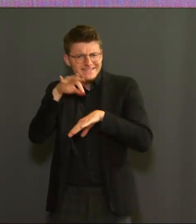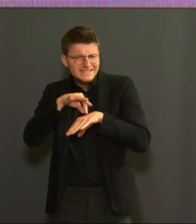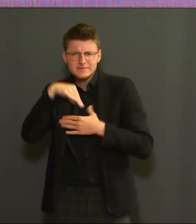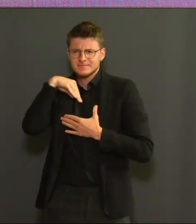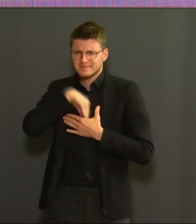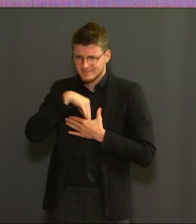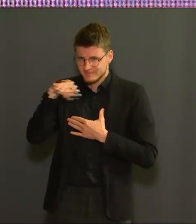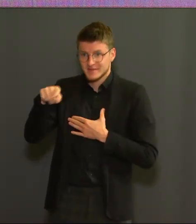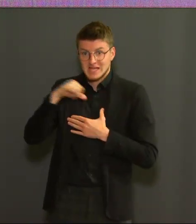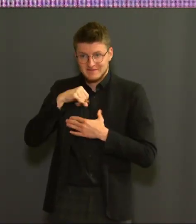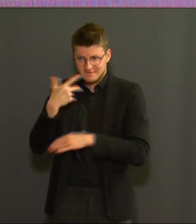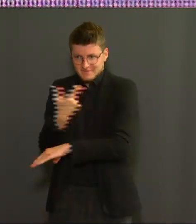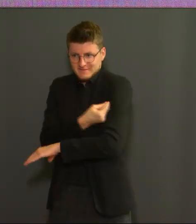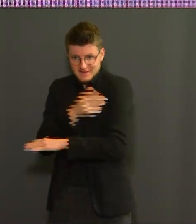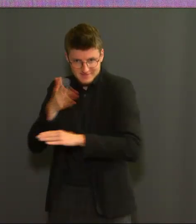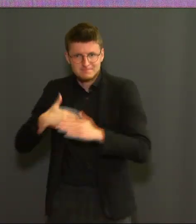vaccin.